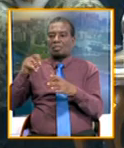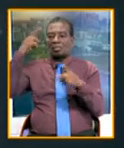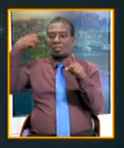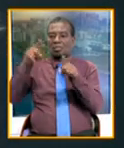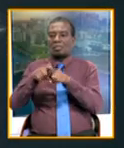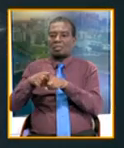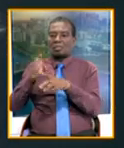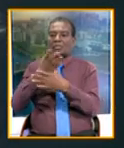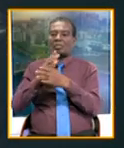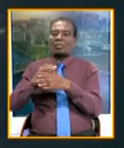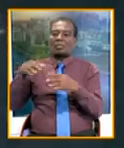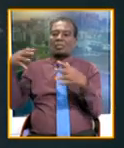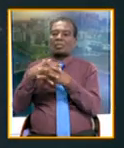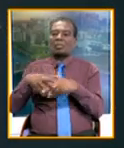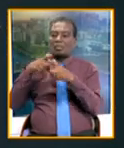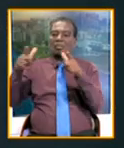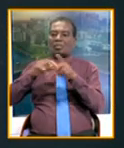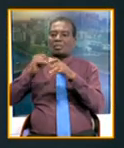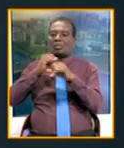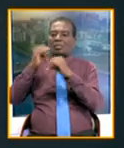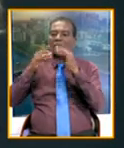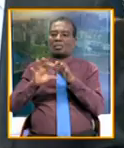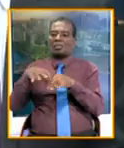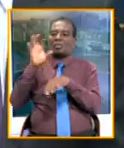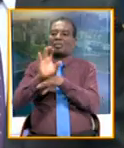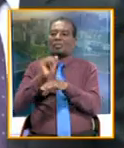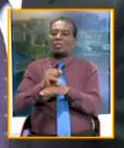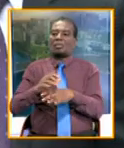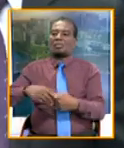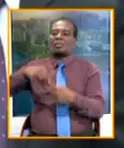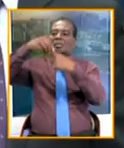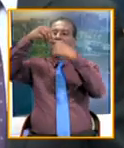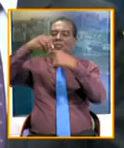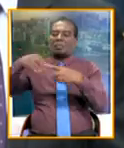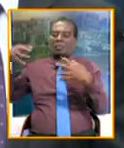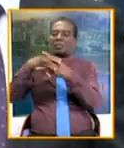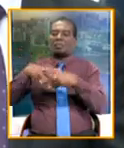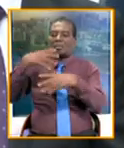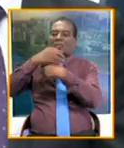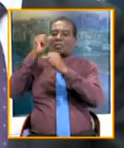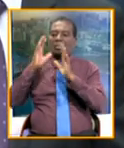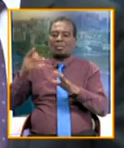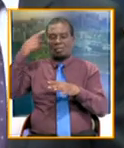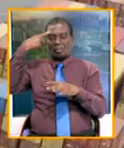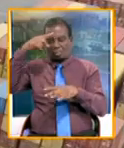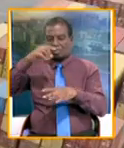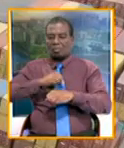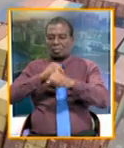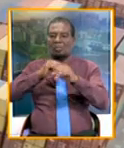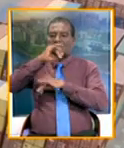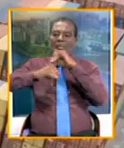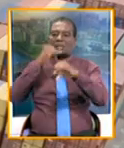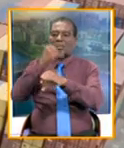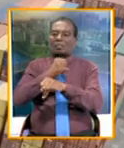est conclu entre l'Union des grandes entreprises de Côte d'Ivoire et les experts de l'Union des fabricants pour la protection internationale de